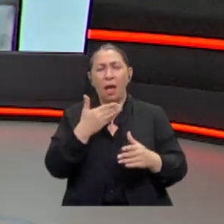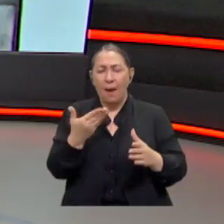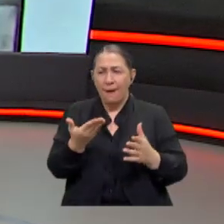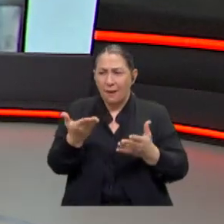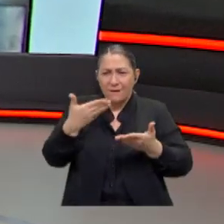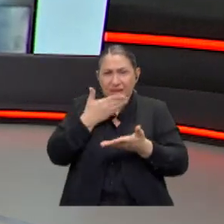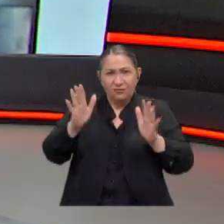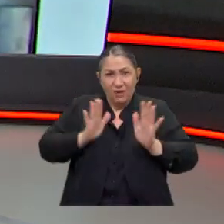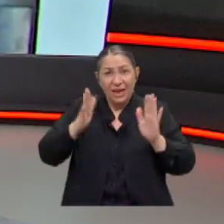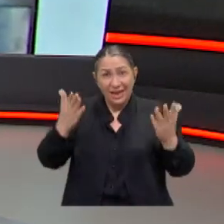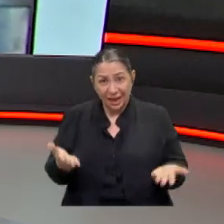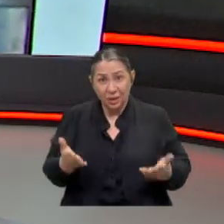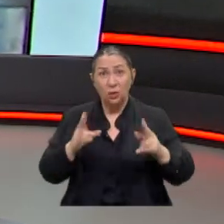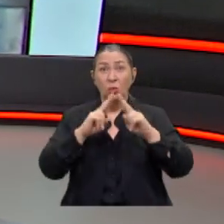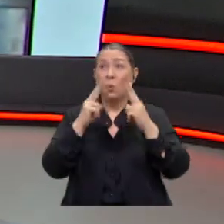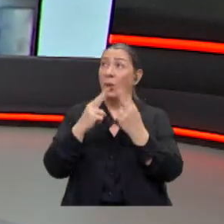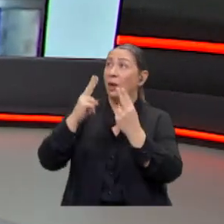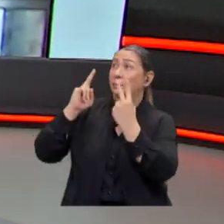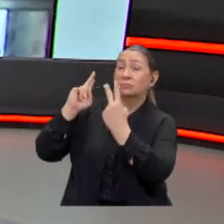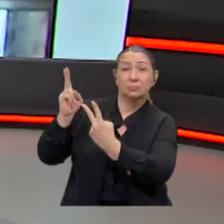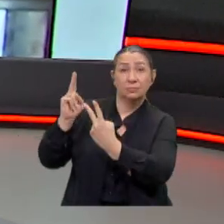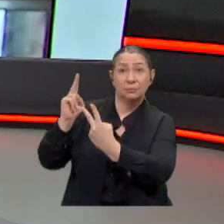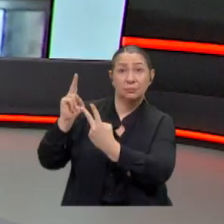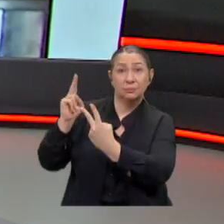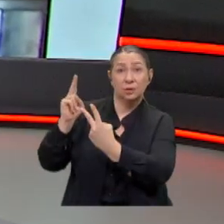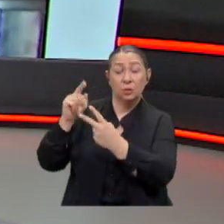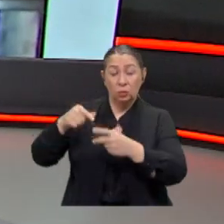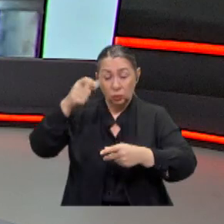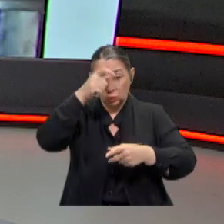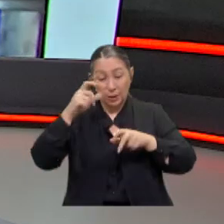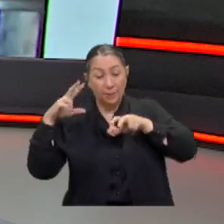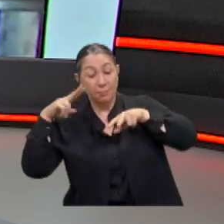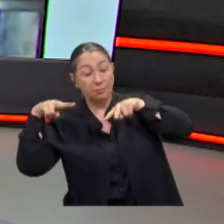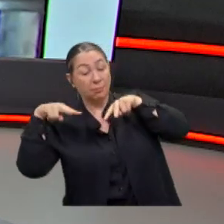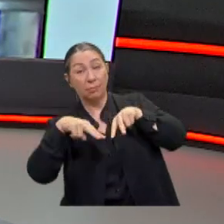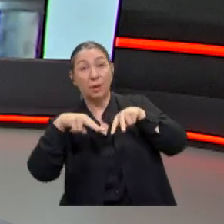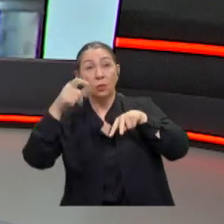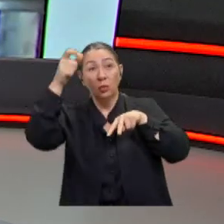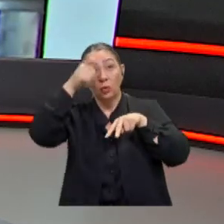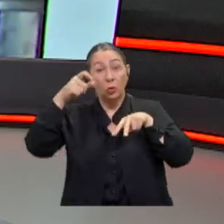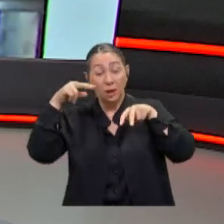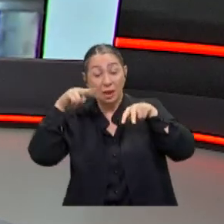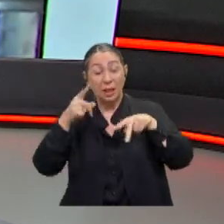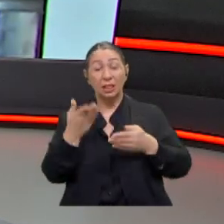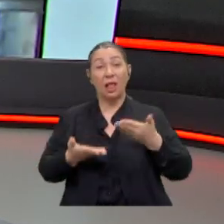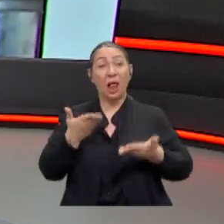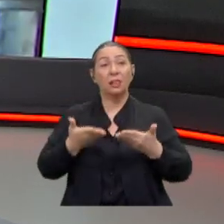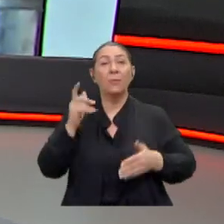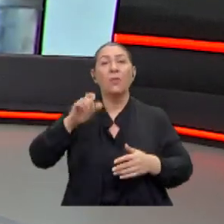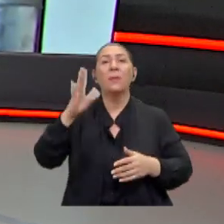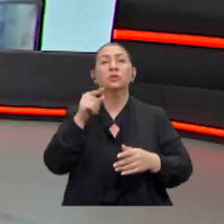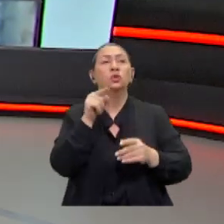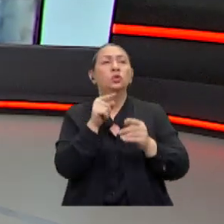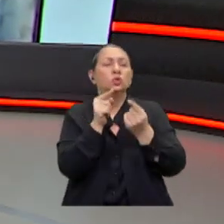ya da bu dünya tarafından bu ülkeye bakılırken bu ülke ile ilgili bir değerlendirme yapılıyor